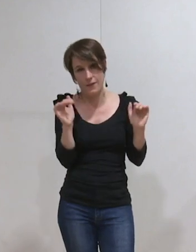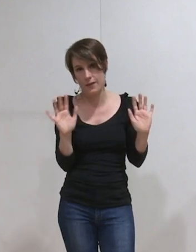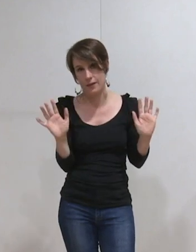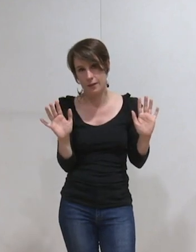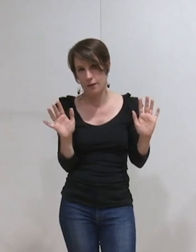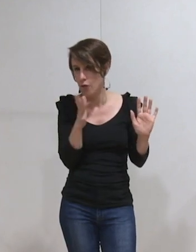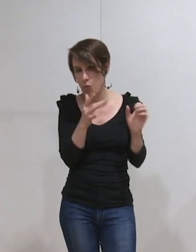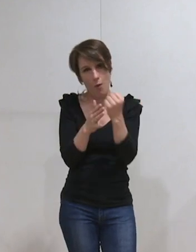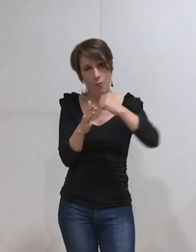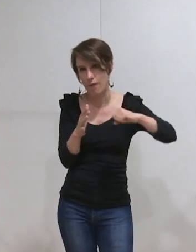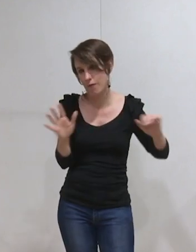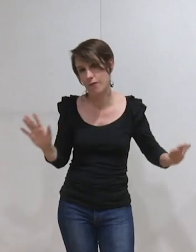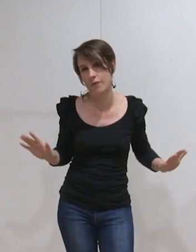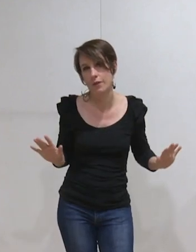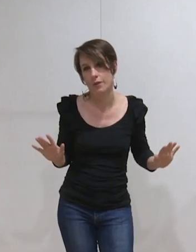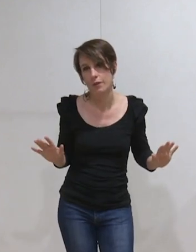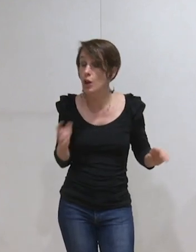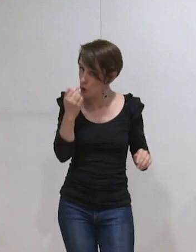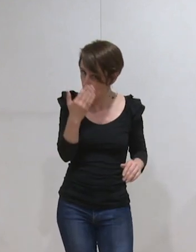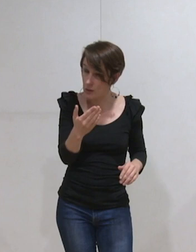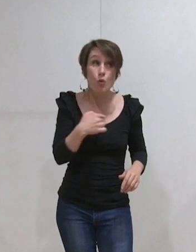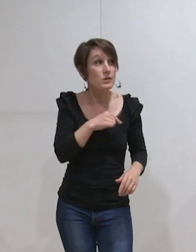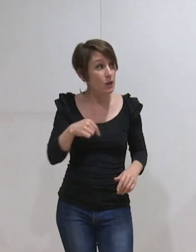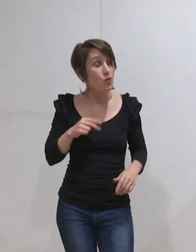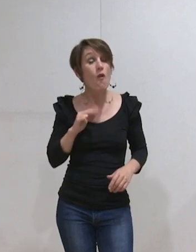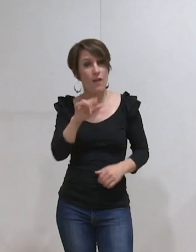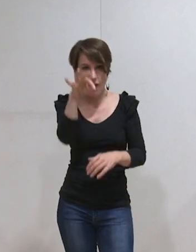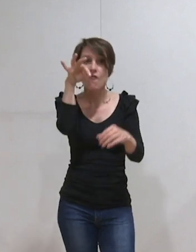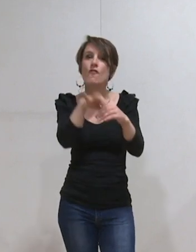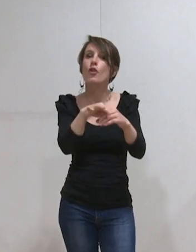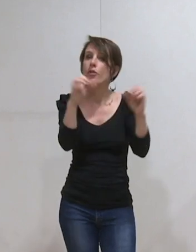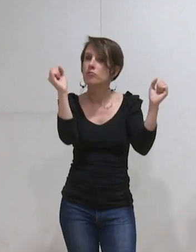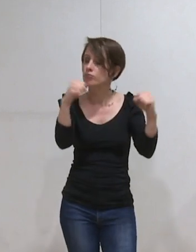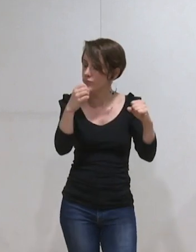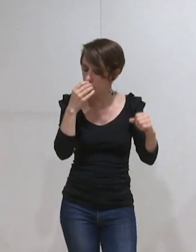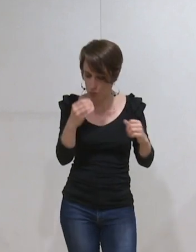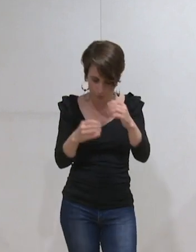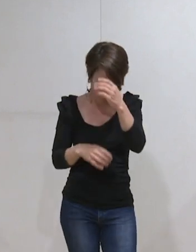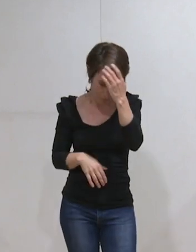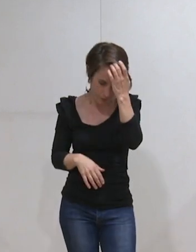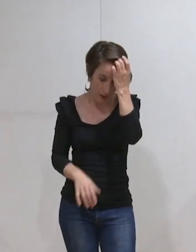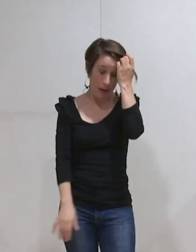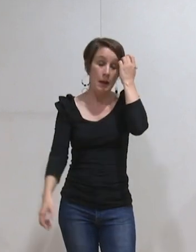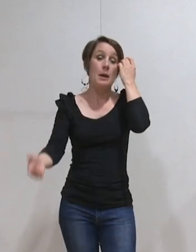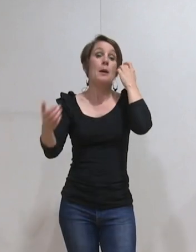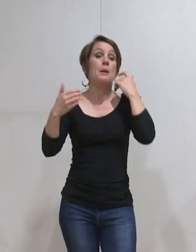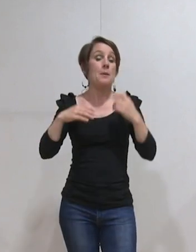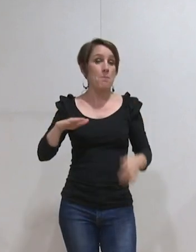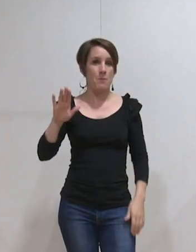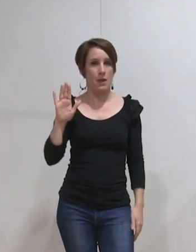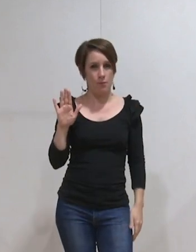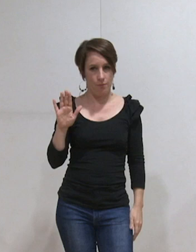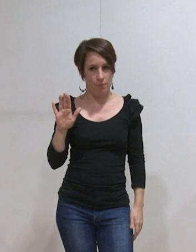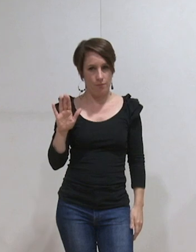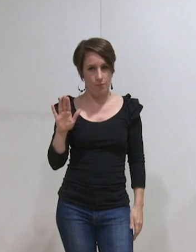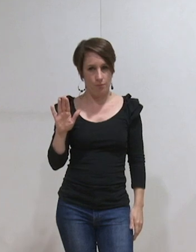la raison pour laquelle d'ailleurs nous voterons la délibération cela est temp com on